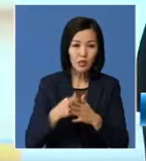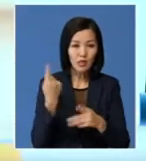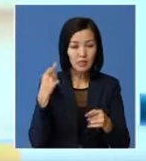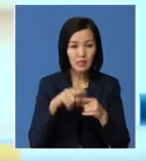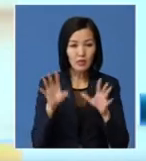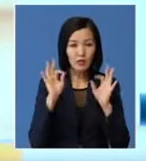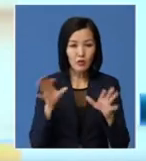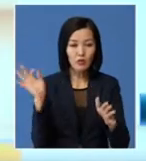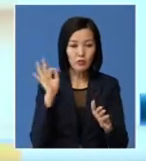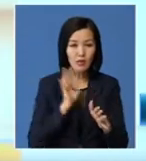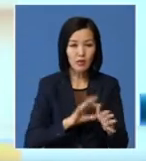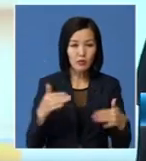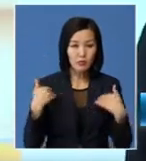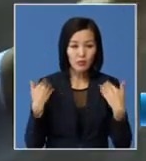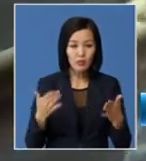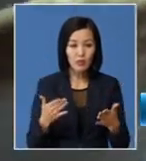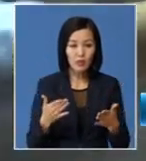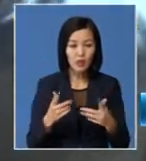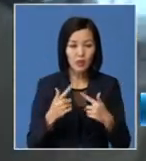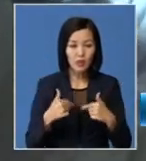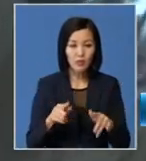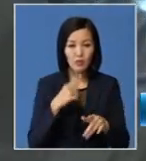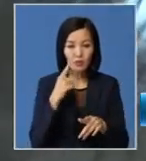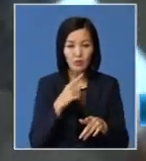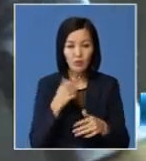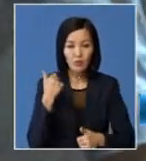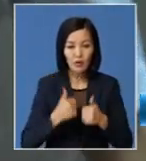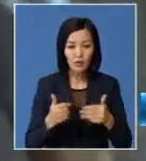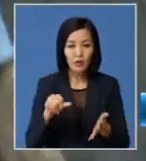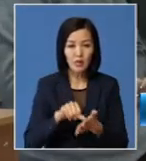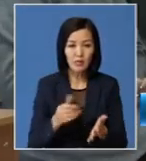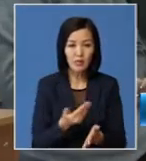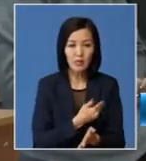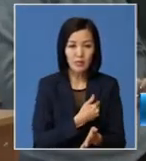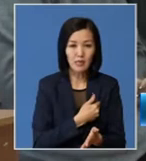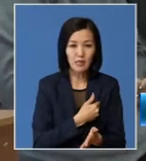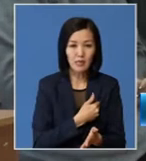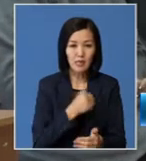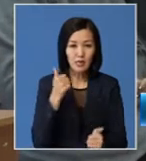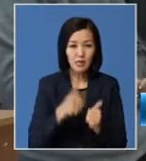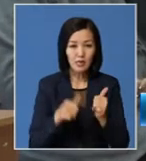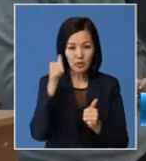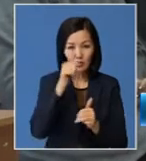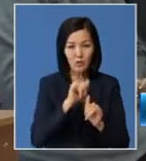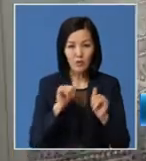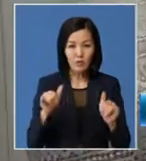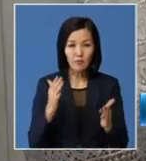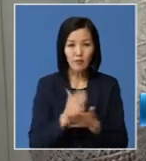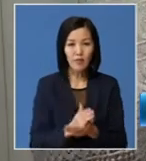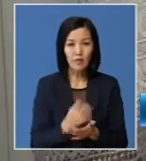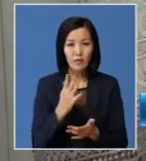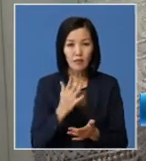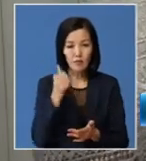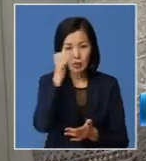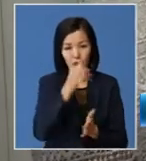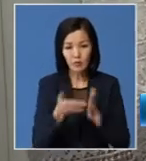пайдалану жолдарын көрсетті. Ұйымдастырушылардың айтуынша, бұл байқауға қатысуға ниет білдіргендер қатары жыл санап артып келеді. Осыдан 5 жыл